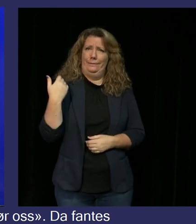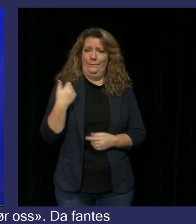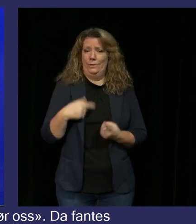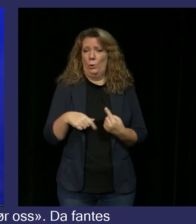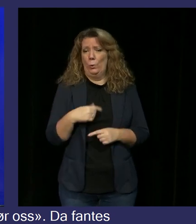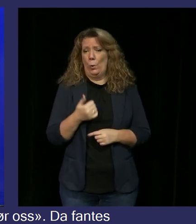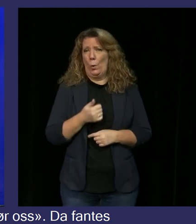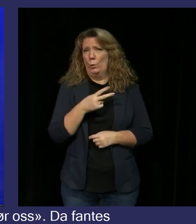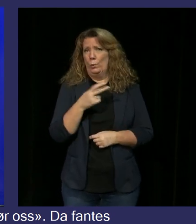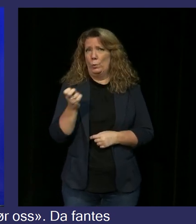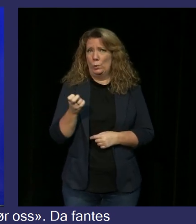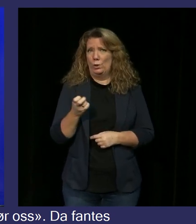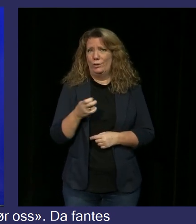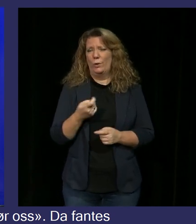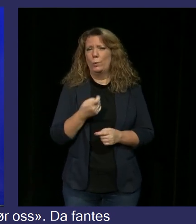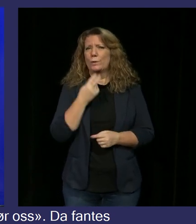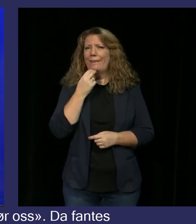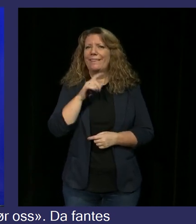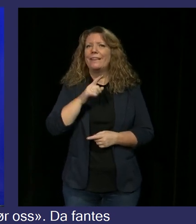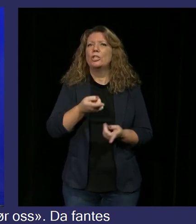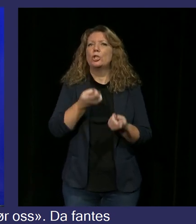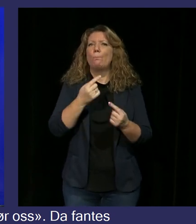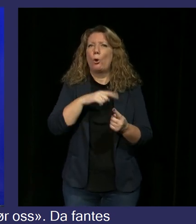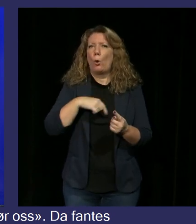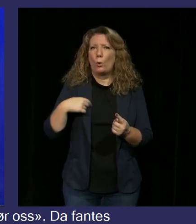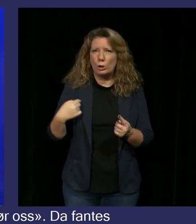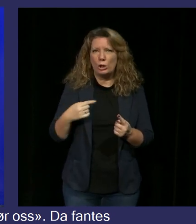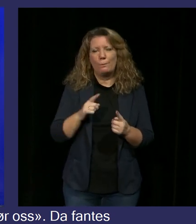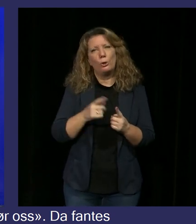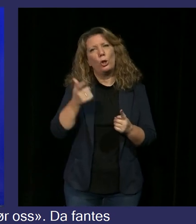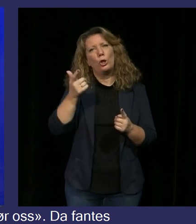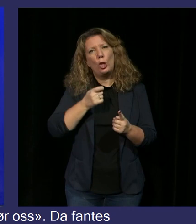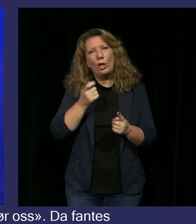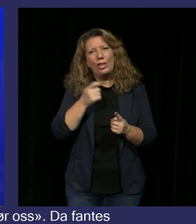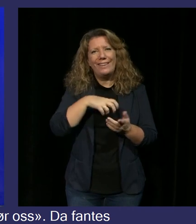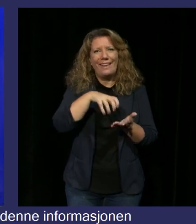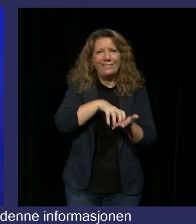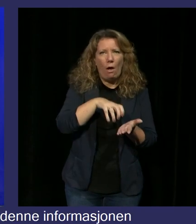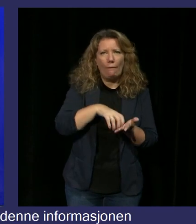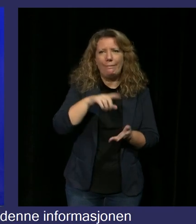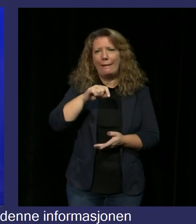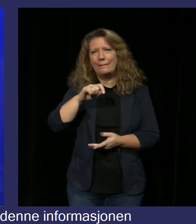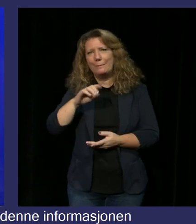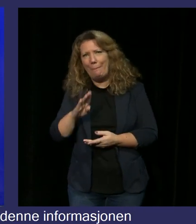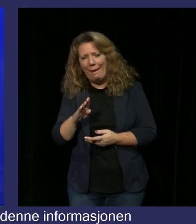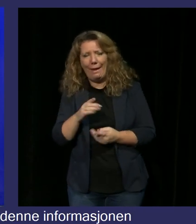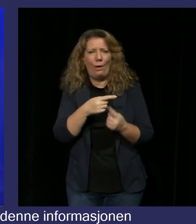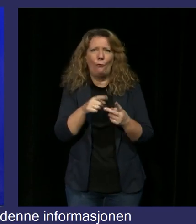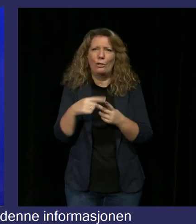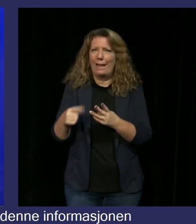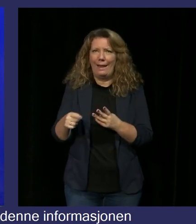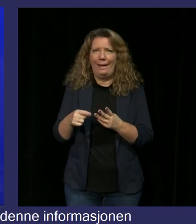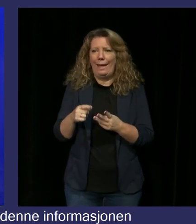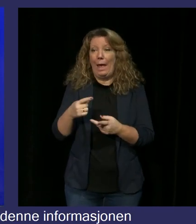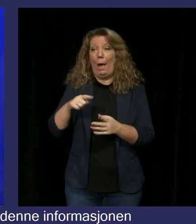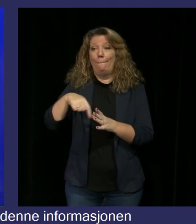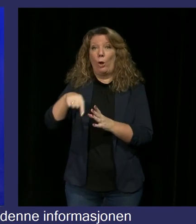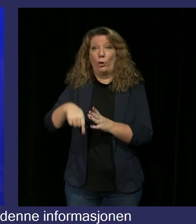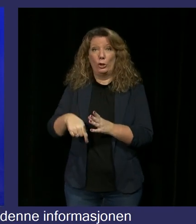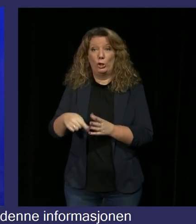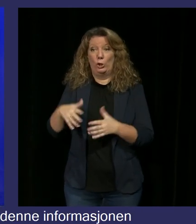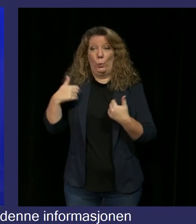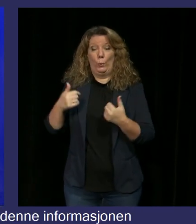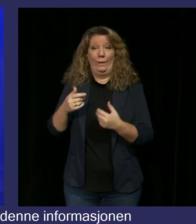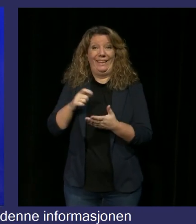oss. Det var, da fantes til og med Trygdeetaten og SSB og flere som gikk sammen og Brønnøysundregistrene for å prøve å samle